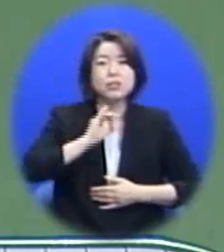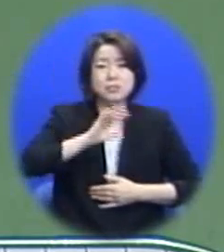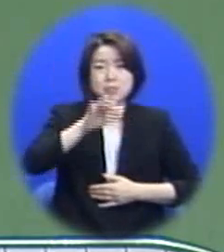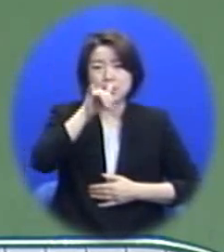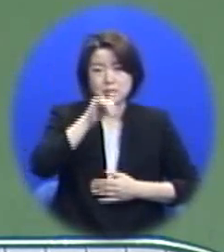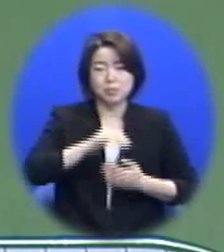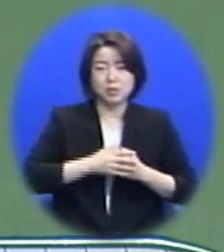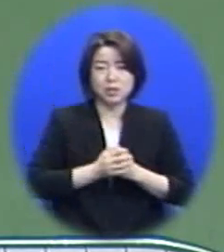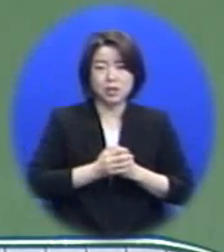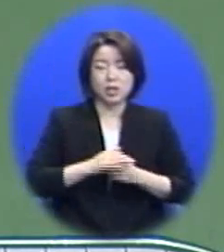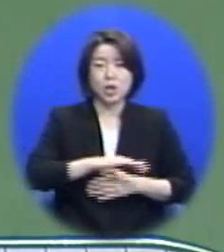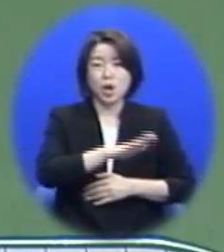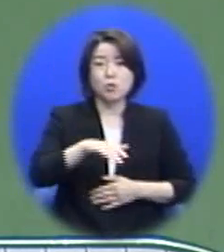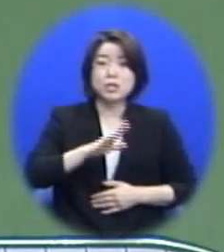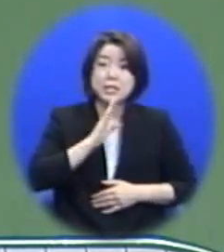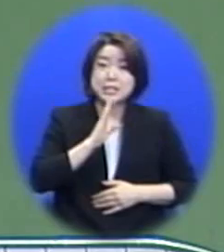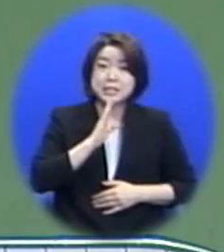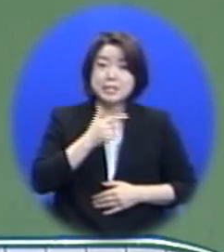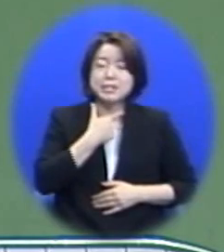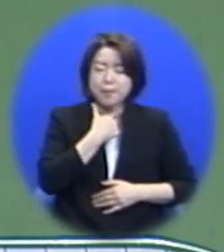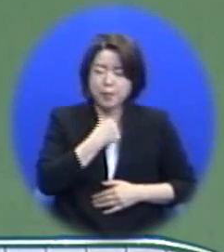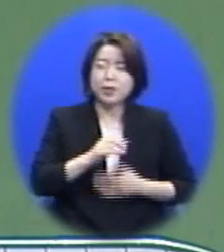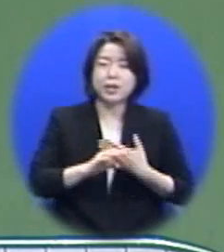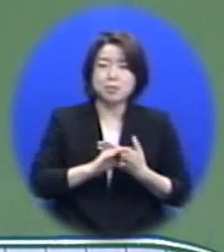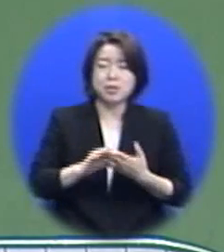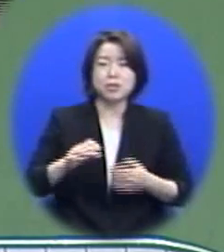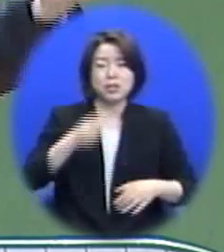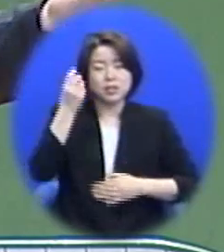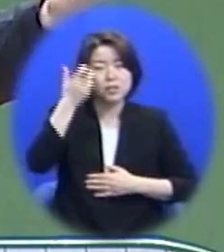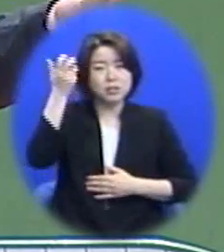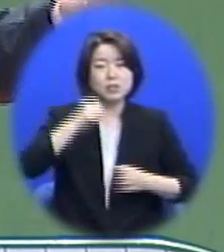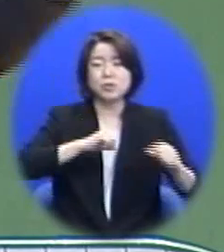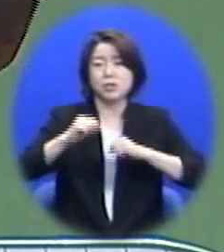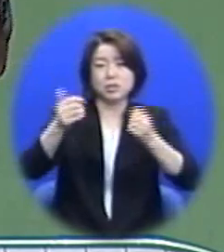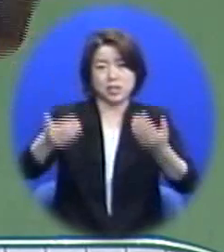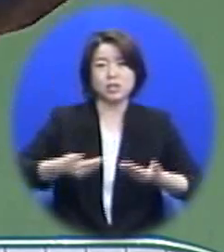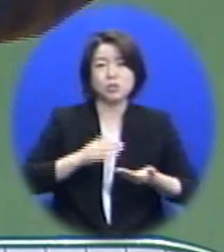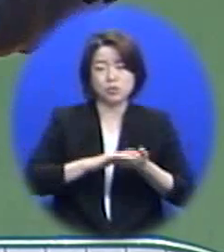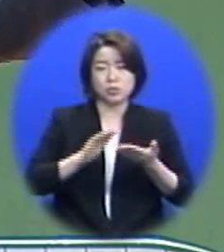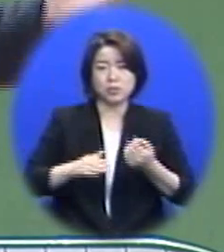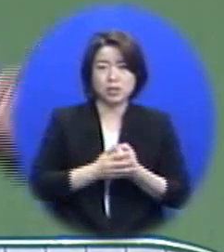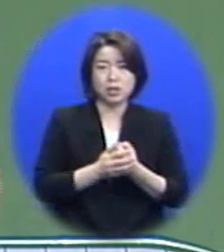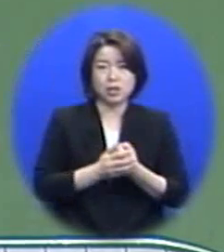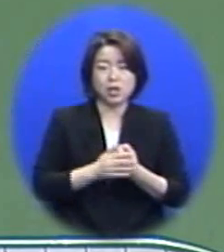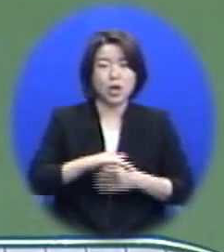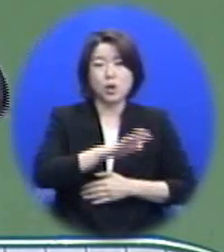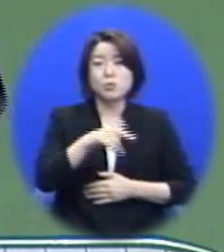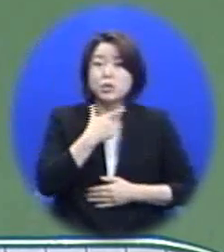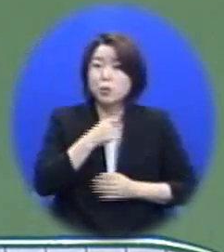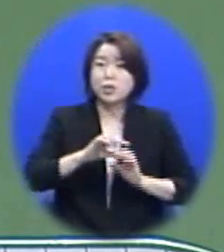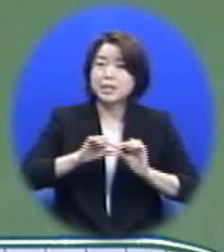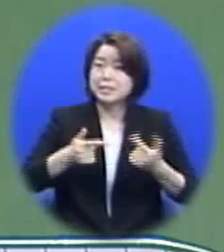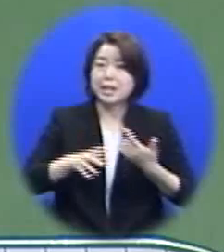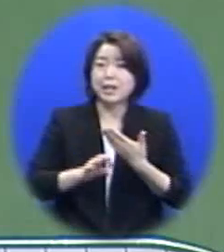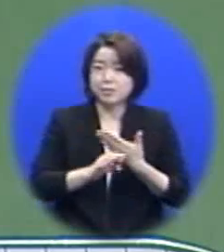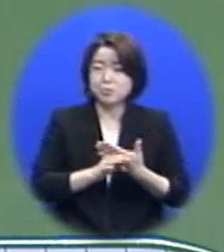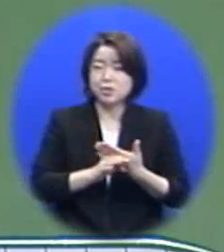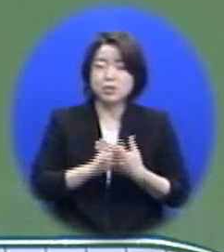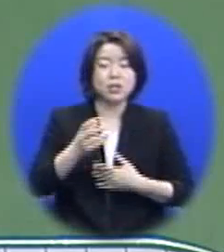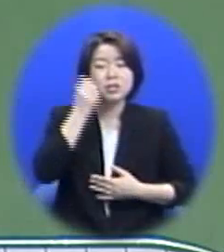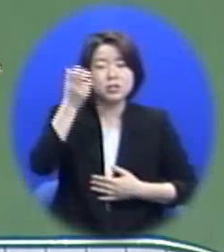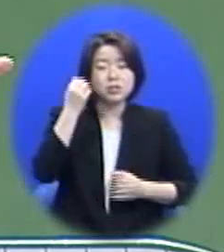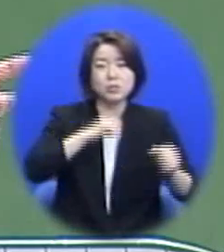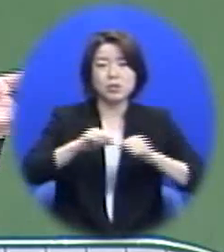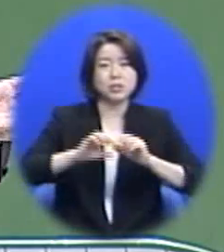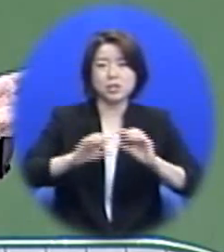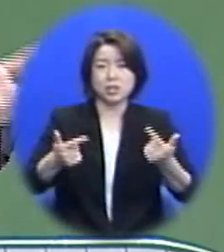진짜 갈망하면 주님이 역사하십니다 우리가 갈망하지 않으면 주님은 역사하실 수 없습니다 우리가 원하지 않는데 어떻게